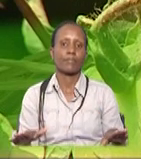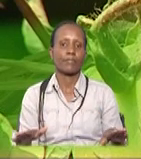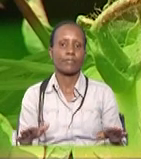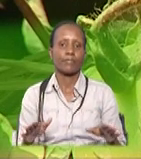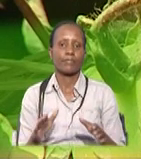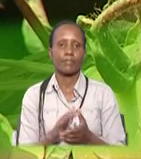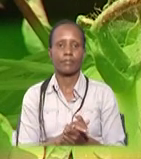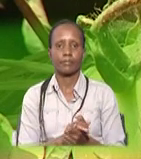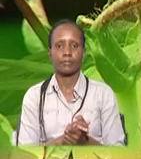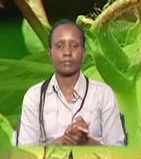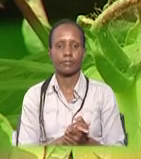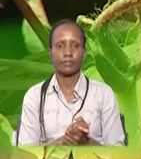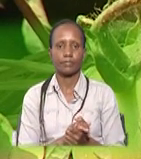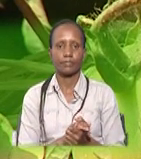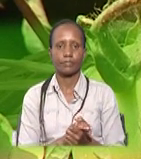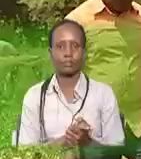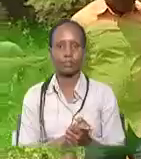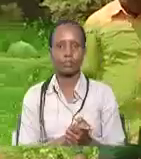yangu.